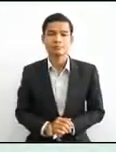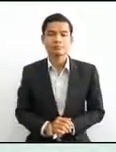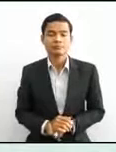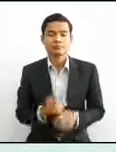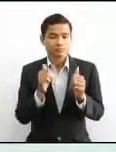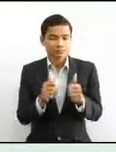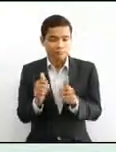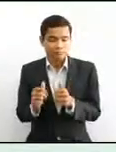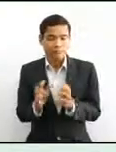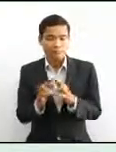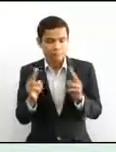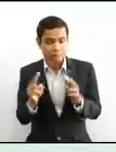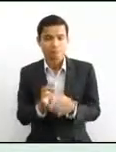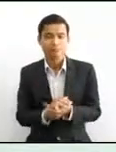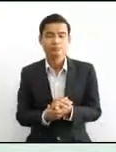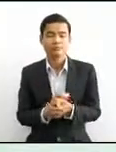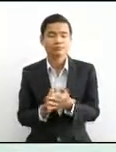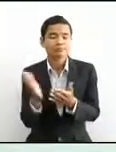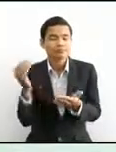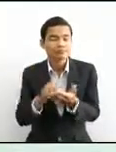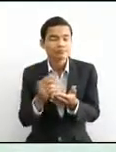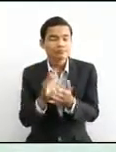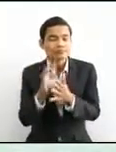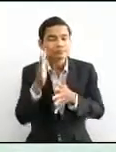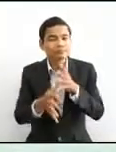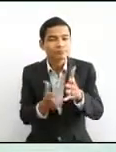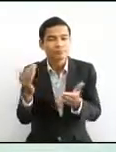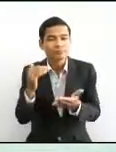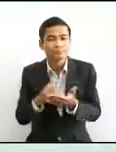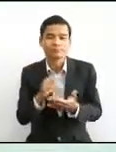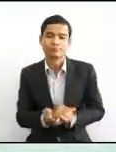Chà, lộ nà con. Ta, con ăn luôn tí con. Chấp đàm con.